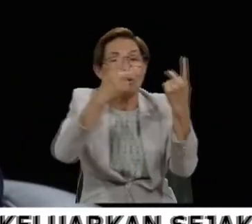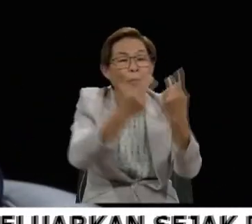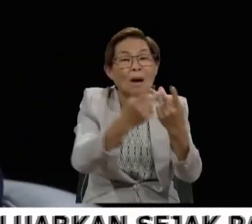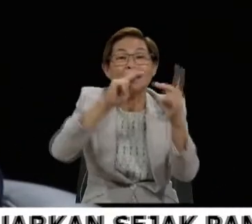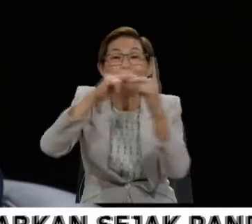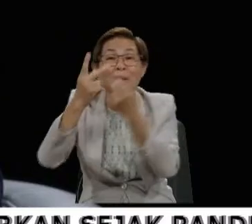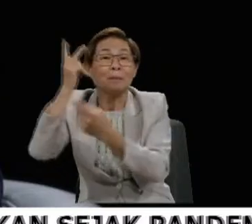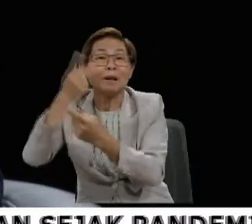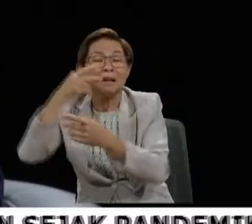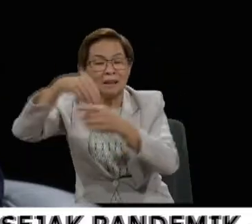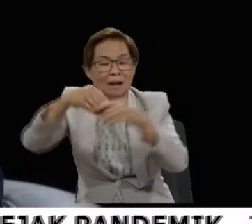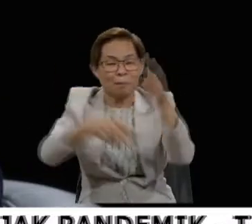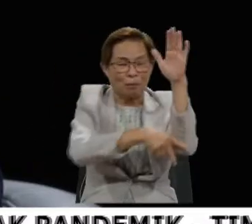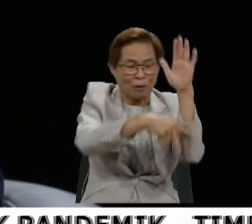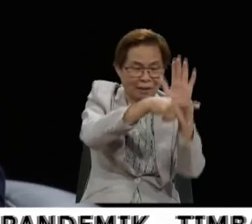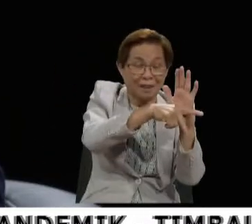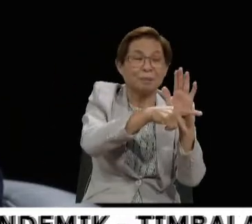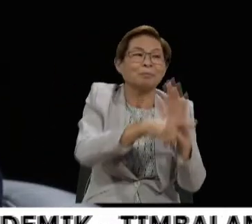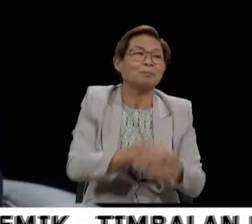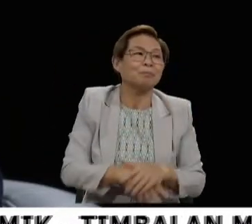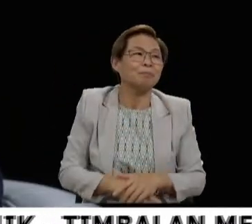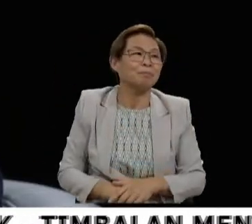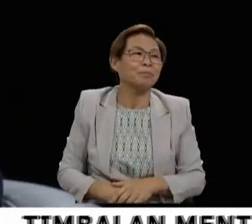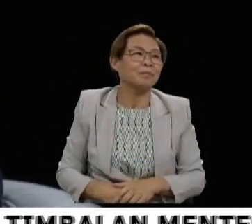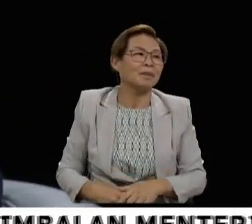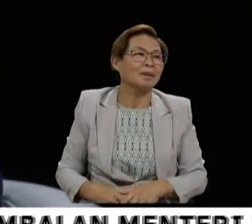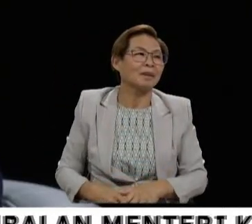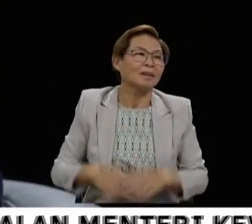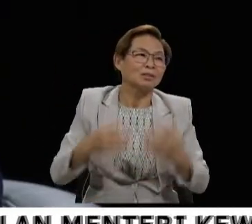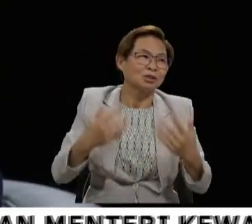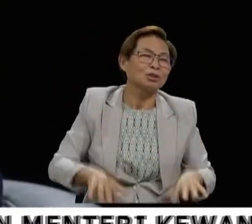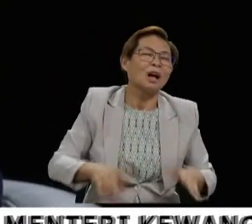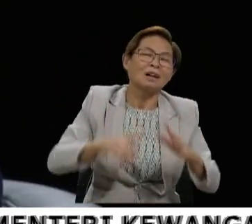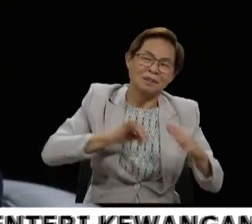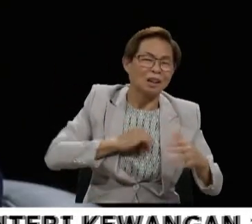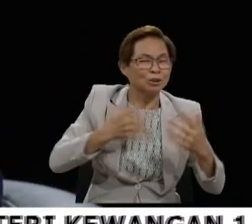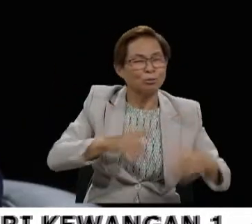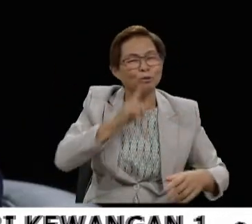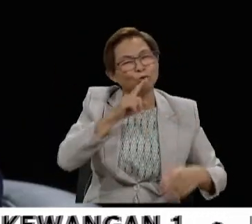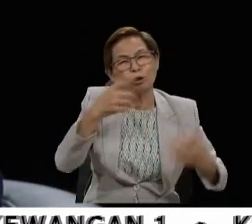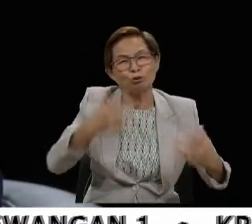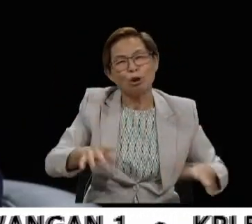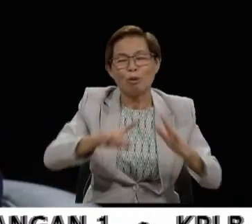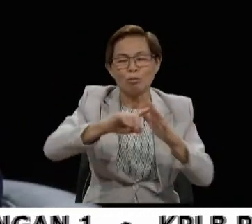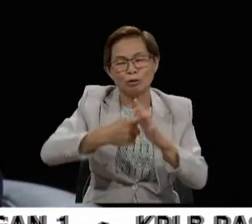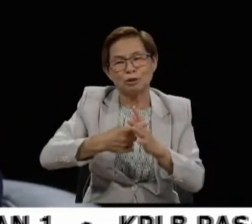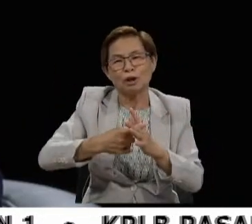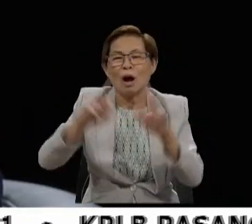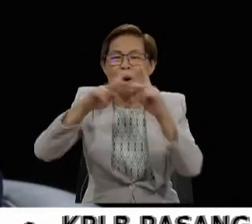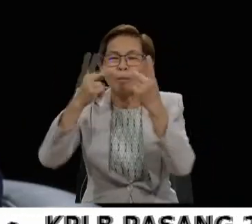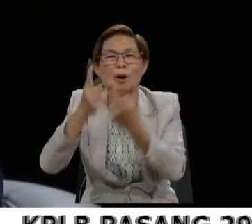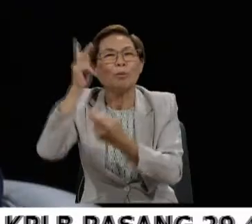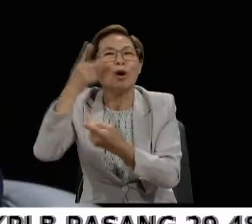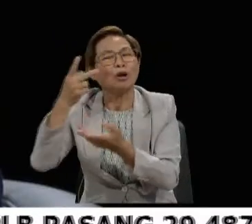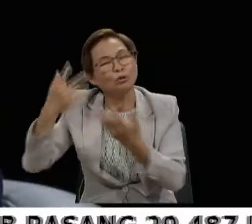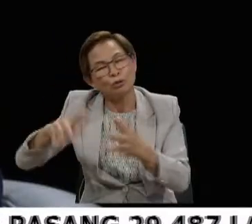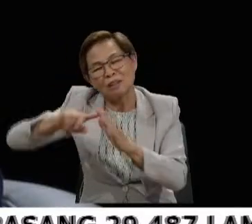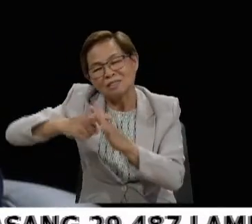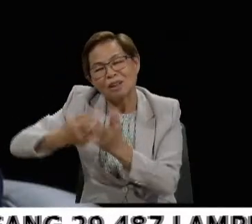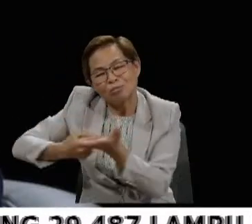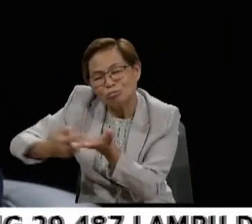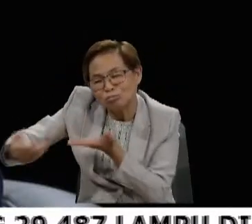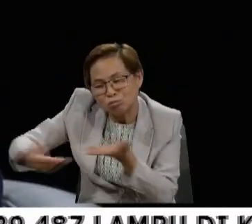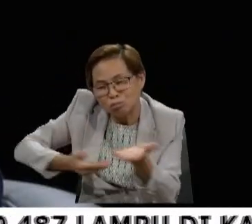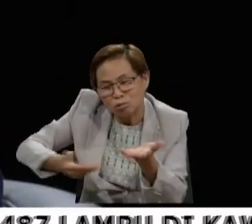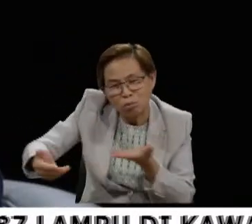parlimen kita ya saya Sebenarnya hari ini pun dahel bermula berbincang dengan semuati pihak-pihak berkepentingan